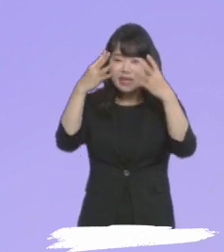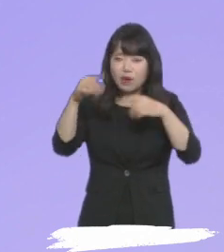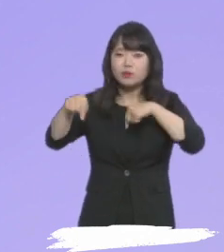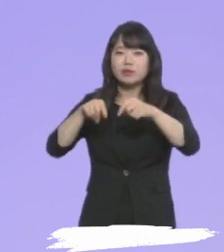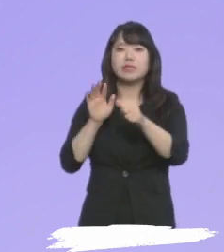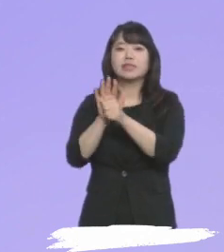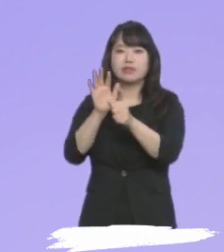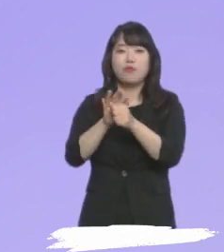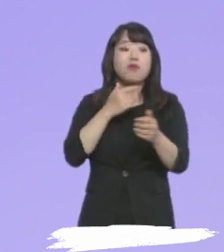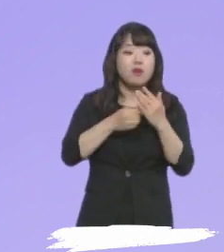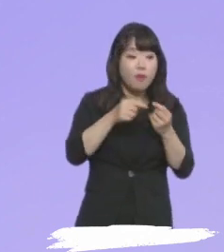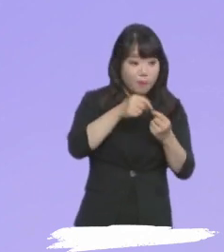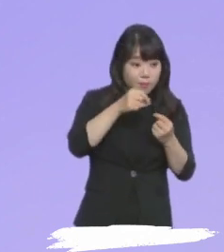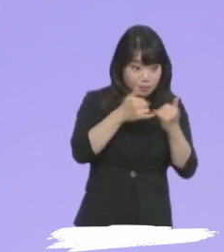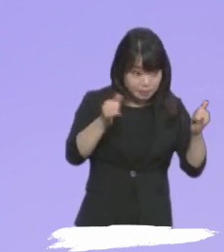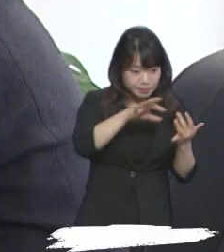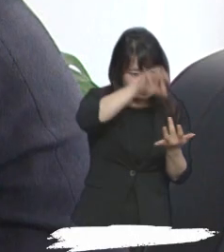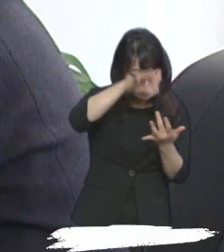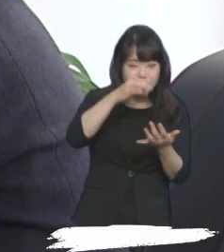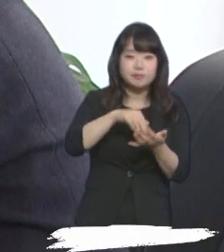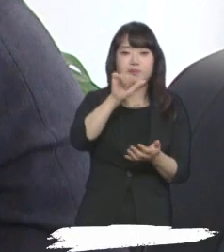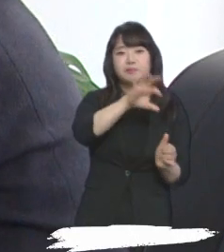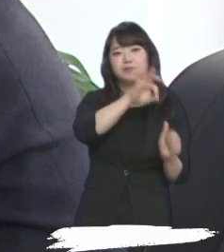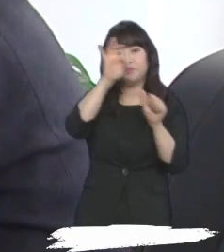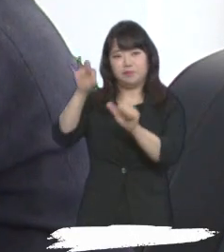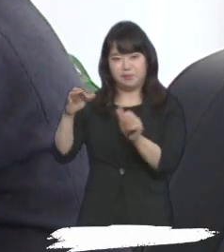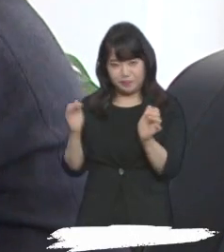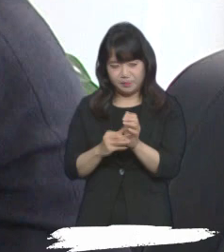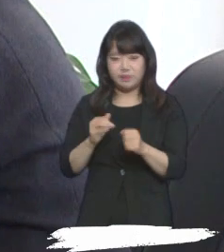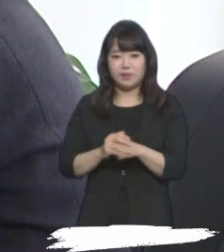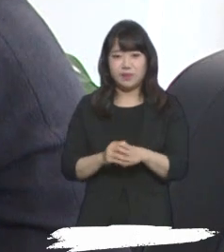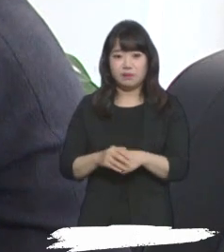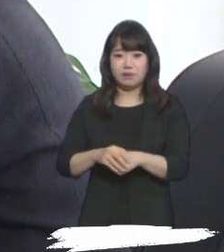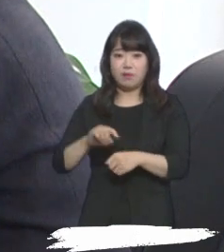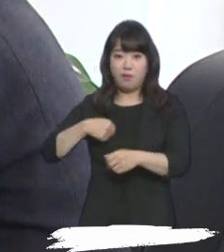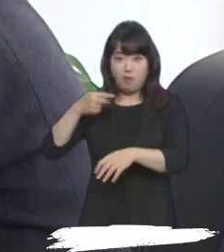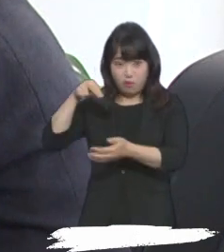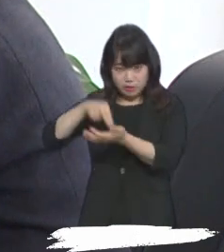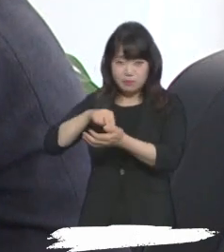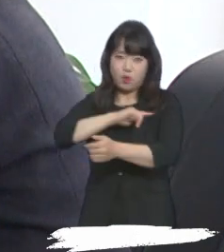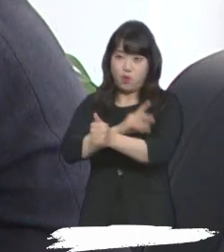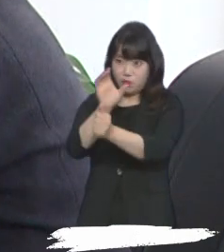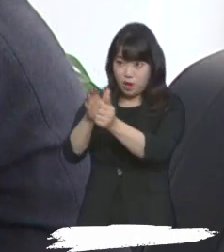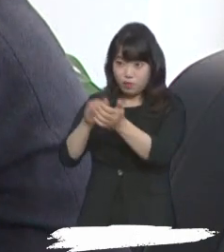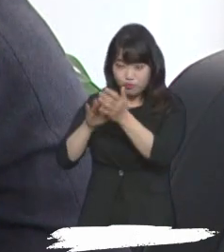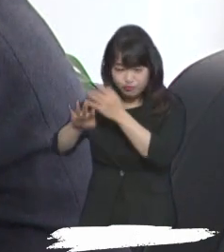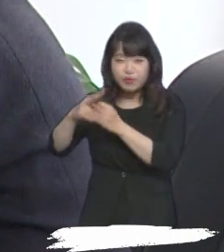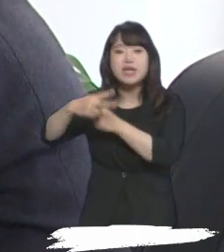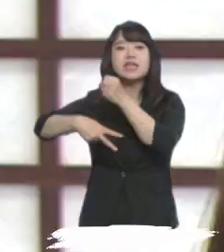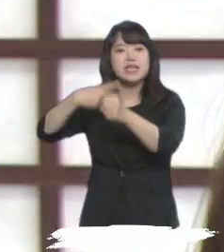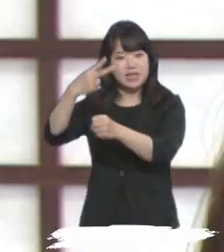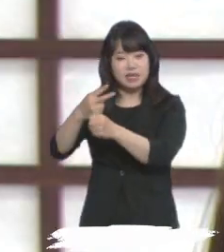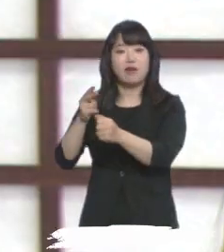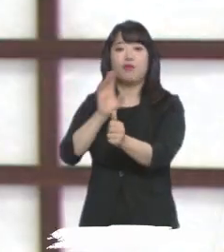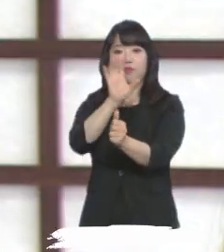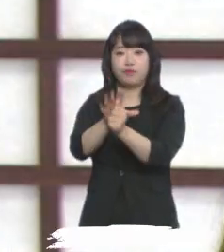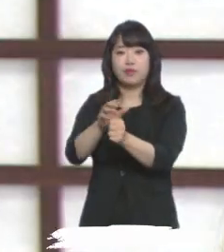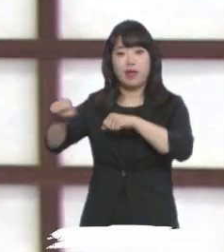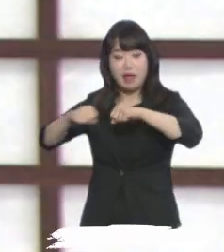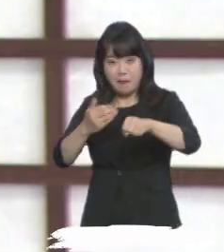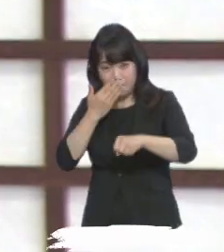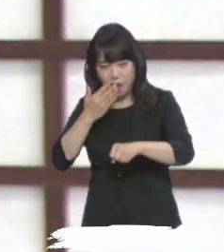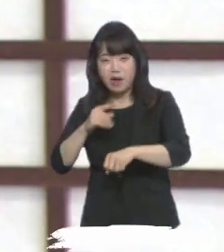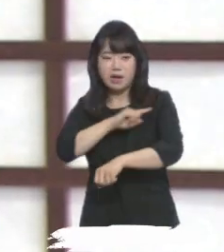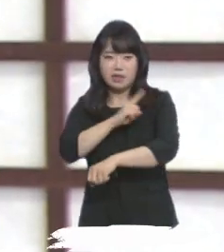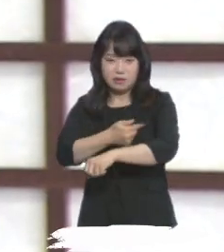정책지원관을 경력직으로 신규 채용했습니다. 구의회의 인사권 독립 시행 이후 2년의 지원관 임기를 종로구의회